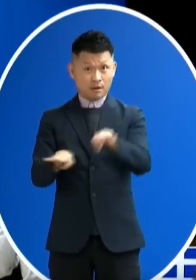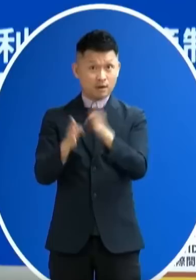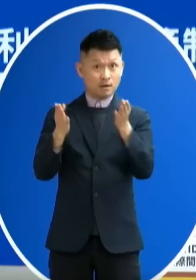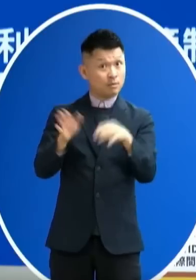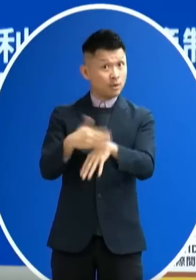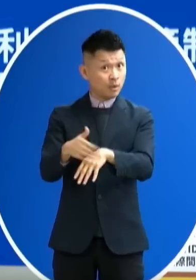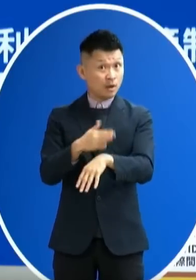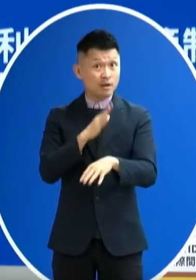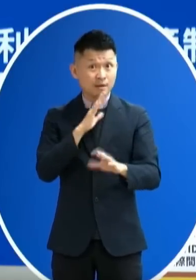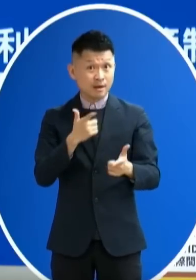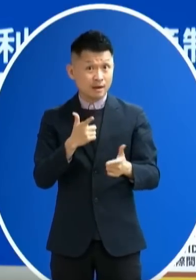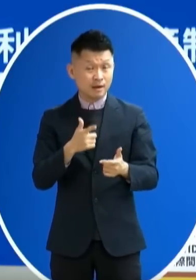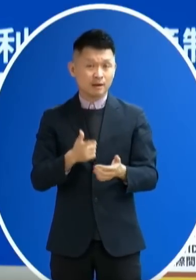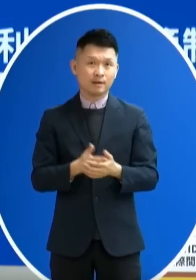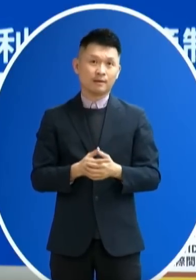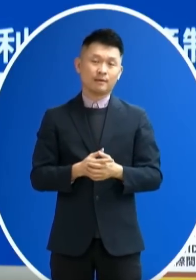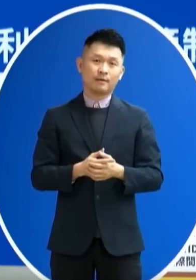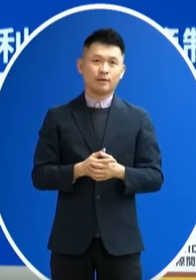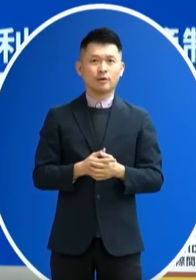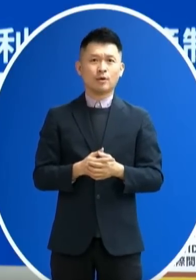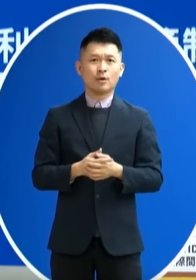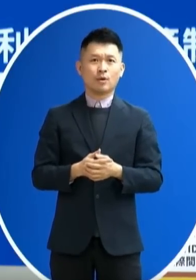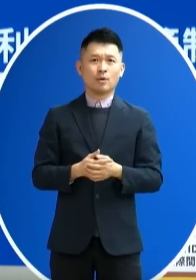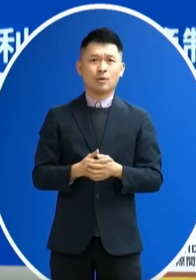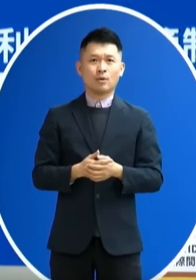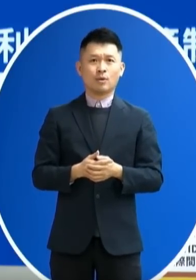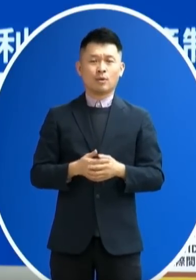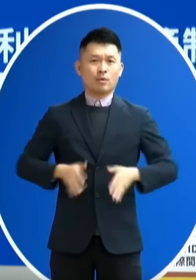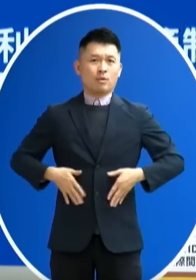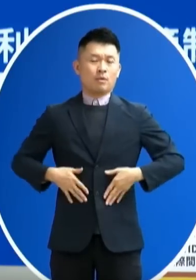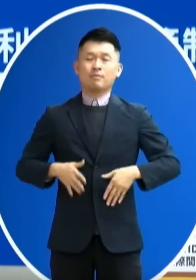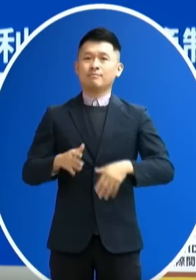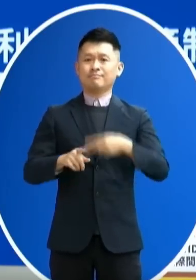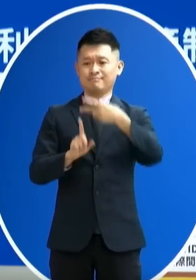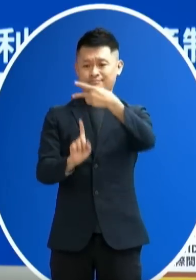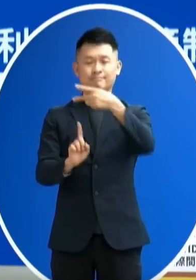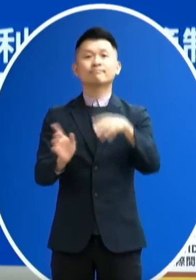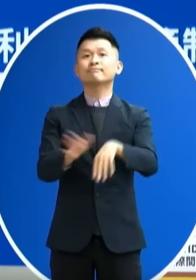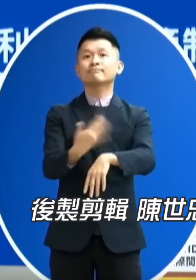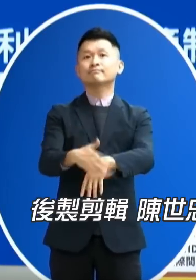样。 应该不会这么，不会是2月1号了，